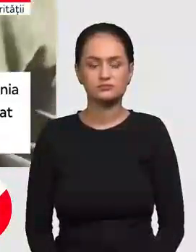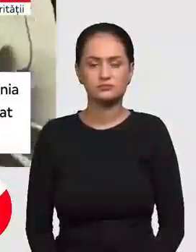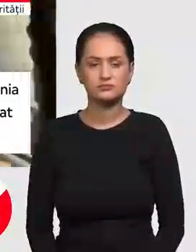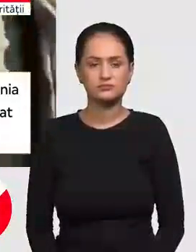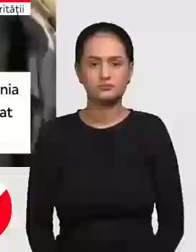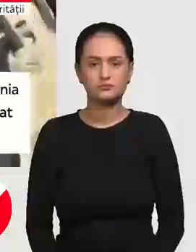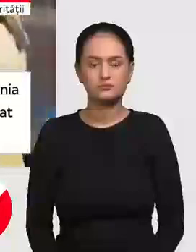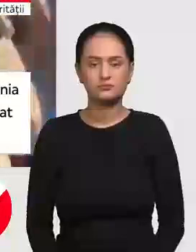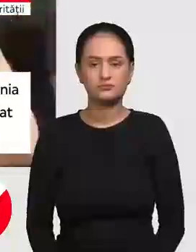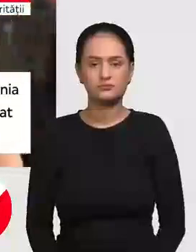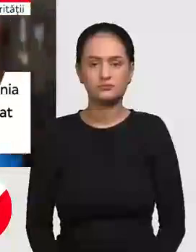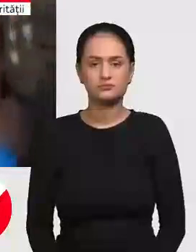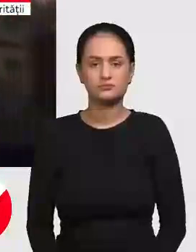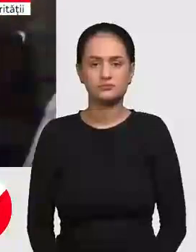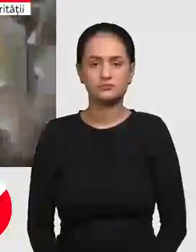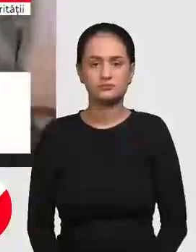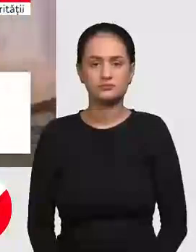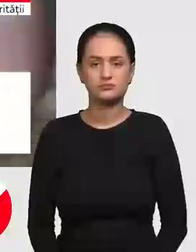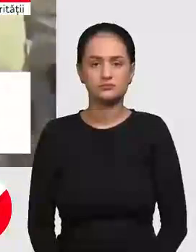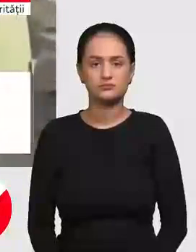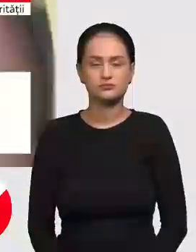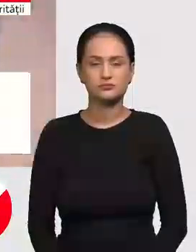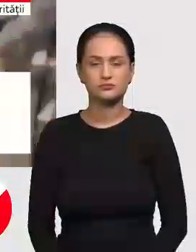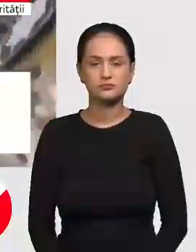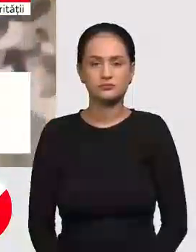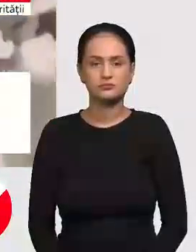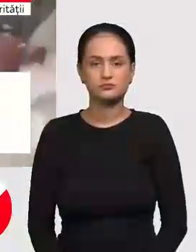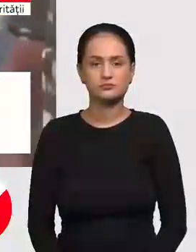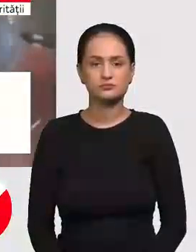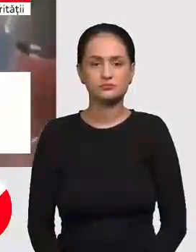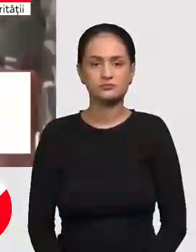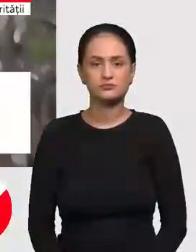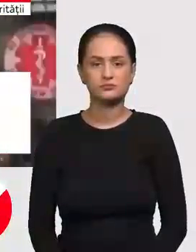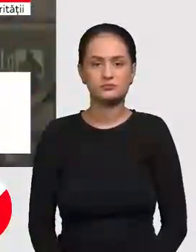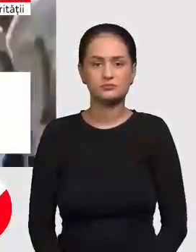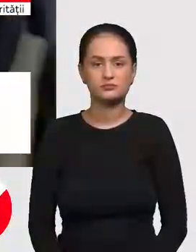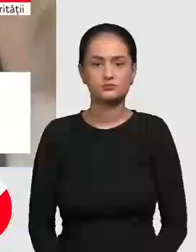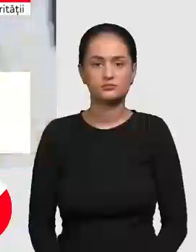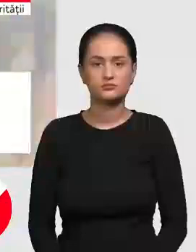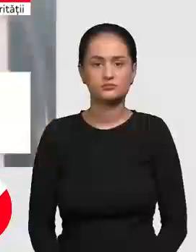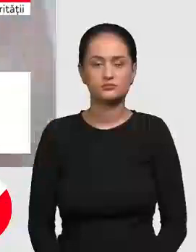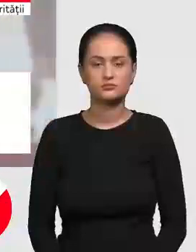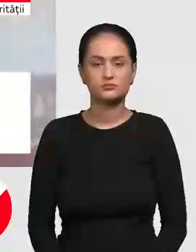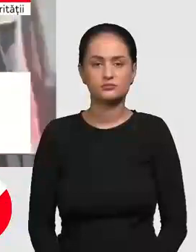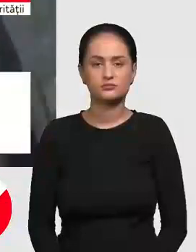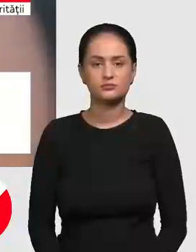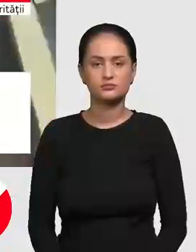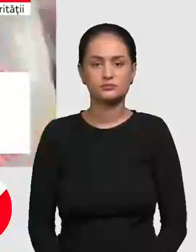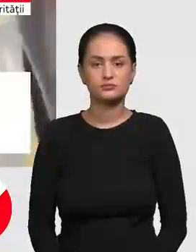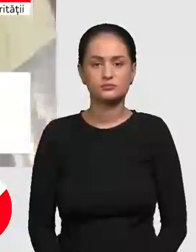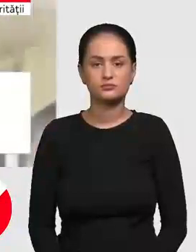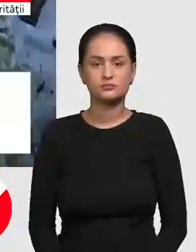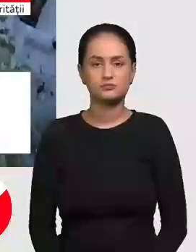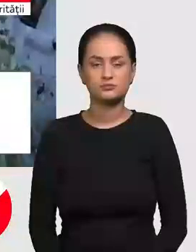executat 27 de atacuri cu rachete și drone de ieri până azi și au folosit sisteme de rachete cu lansare multiplă de peste